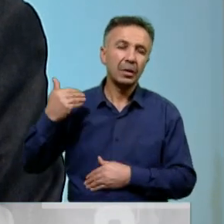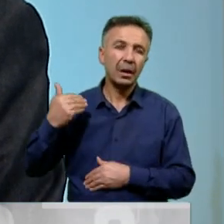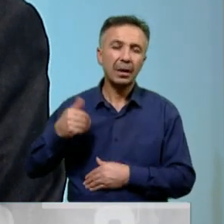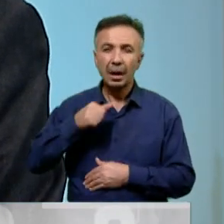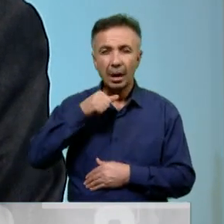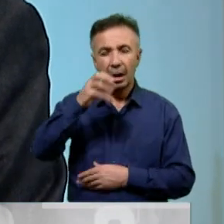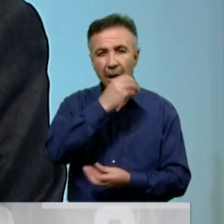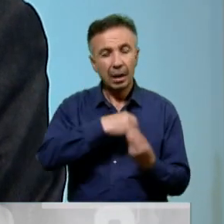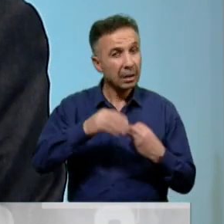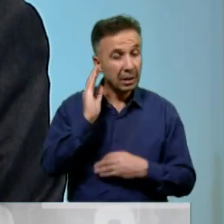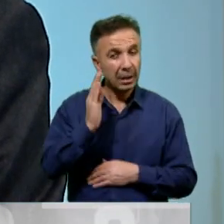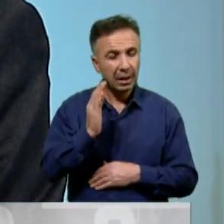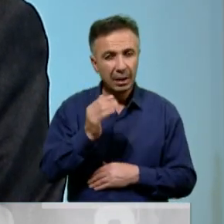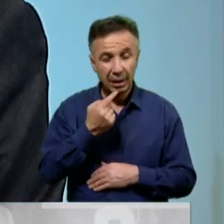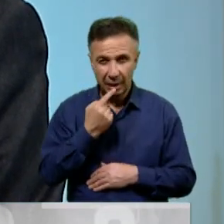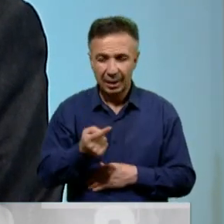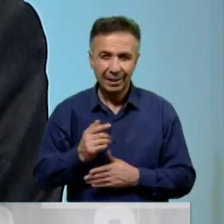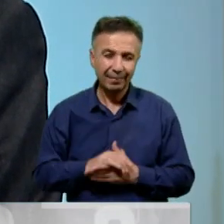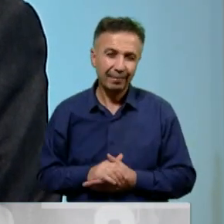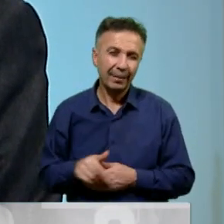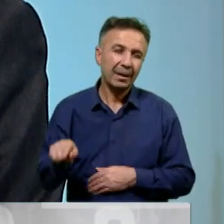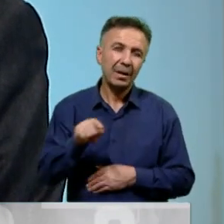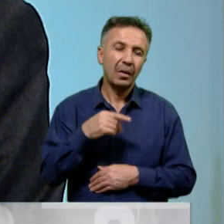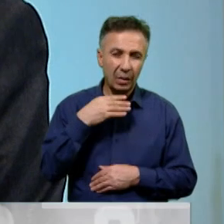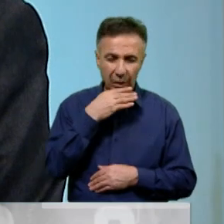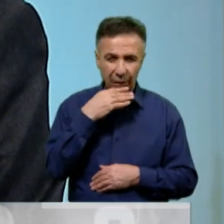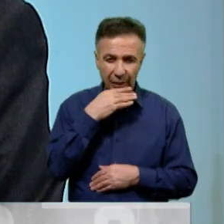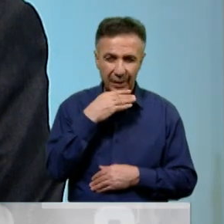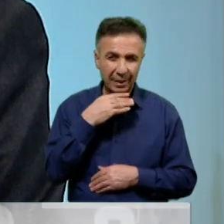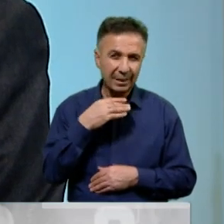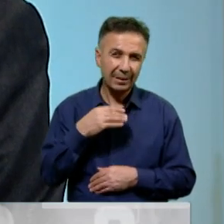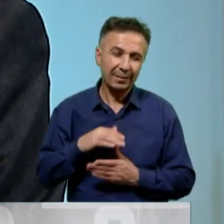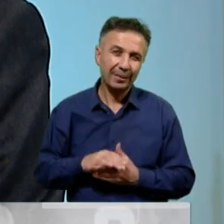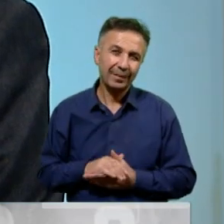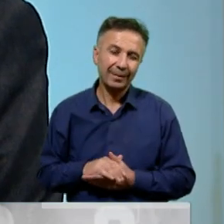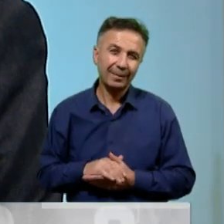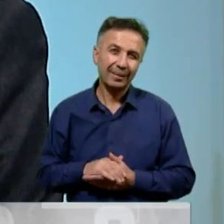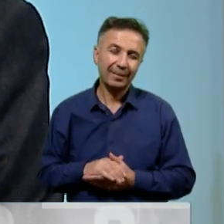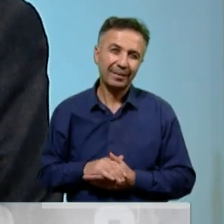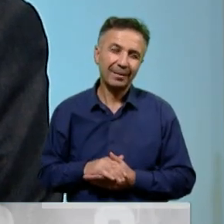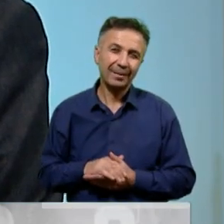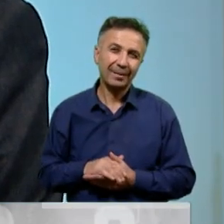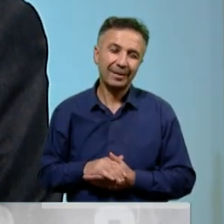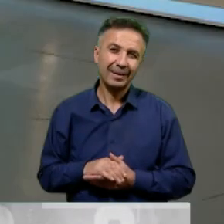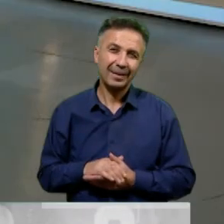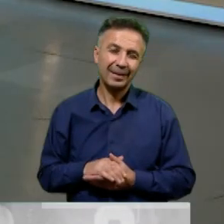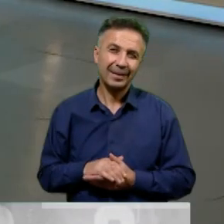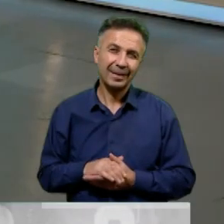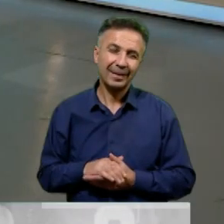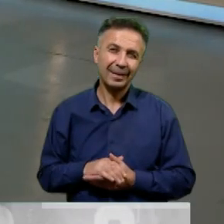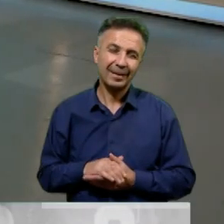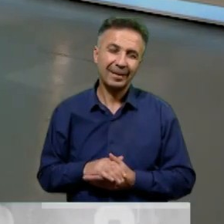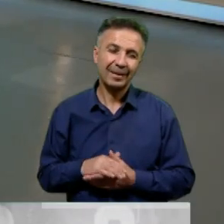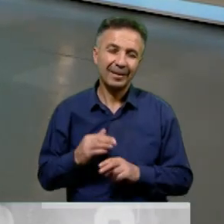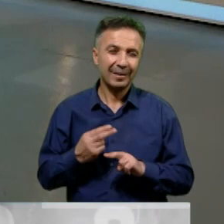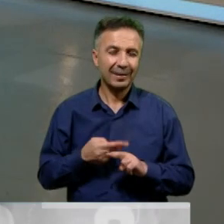hacca gidebilecekler dediler. Ama siz yani, de o imkanı... Bunu doğru anlayanlar olur hocam. Yani yok. Bu öyle. Sizin örneğiniz. Hal